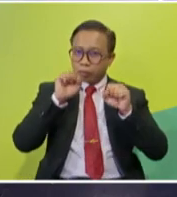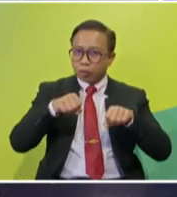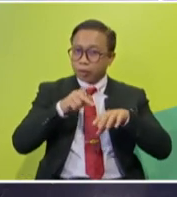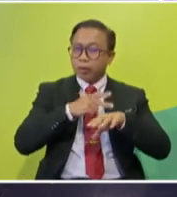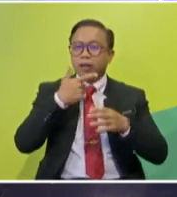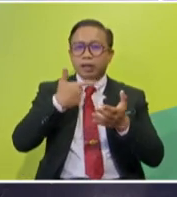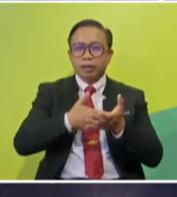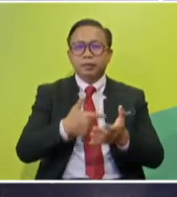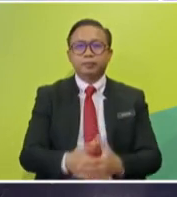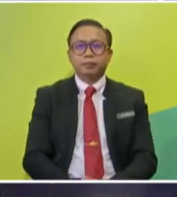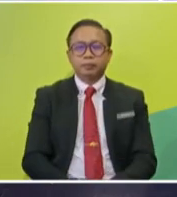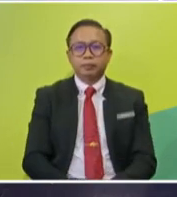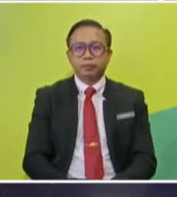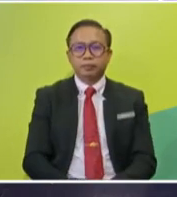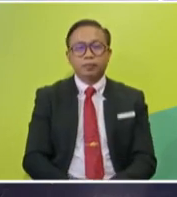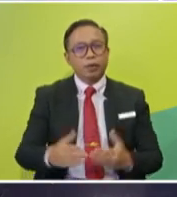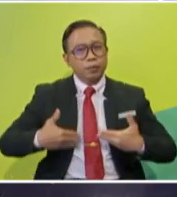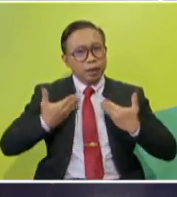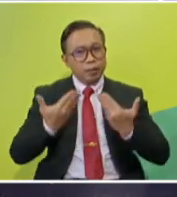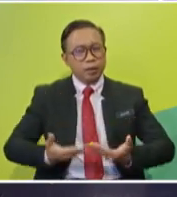kan macam-macam